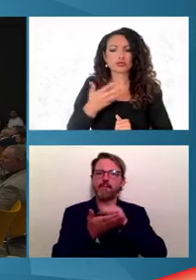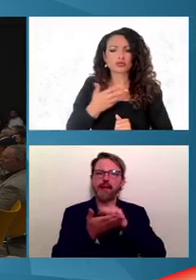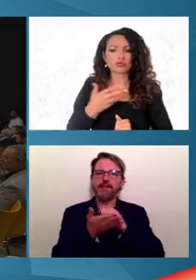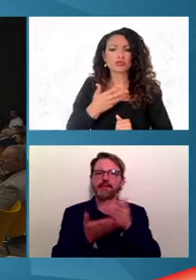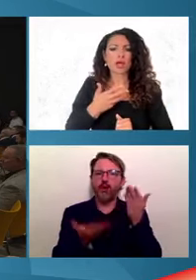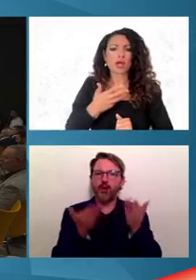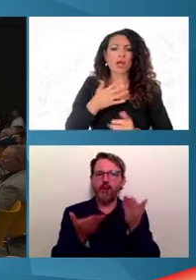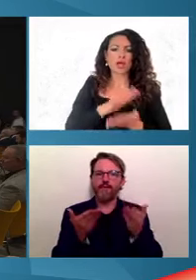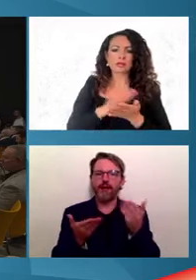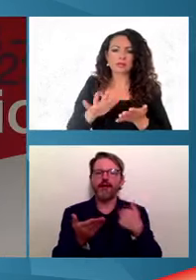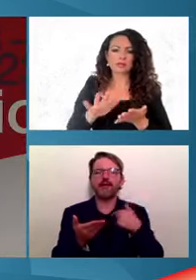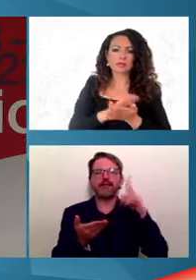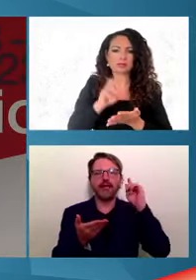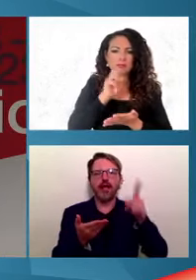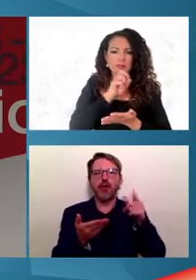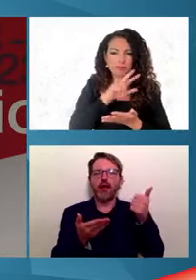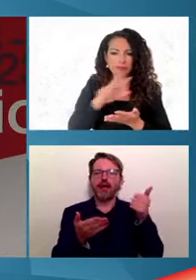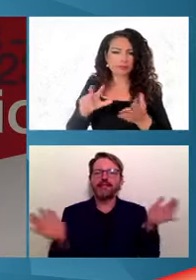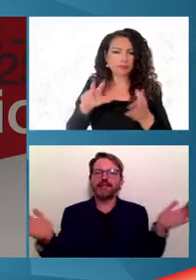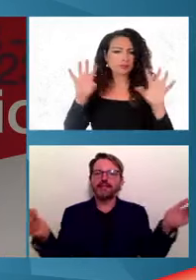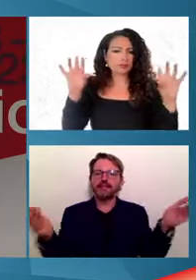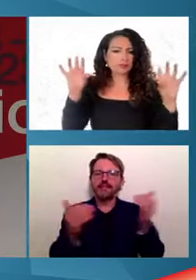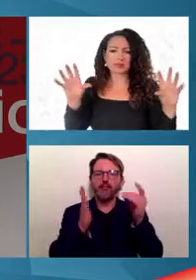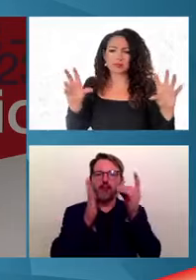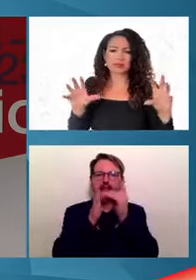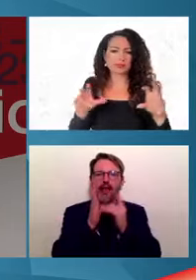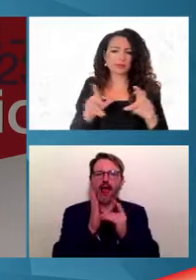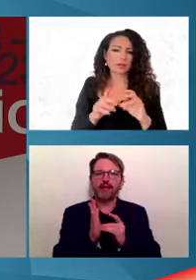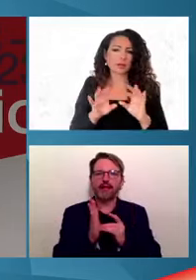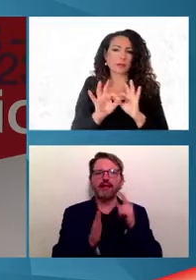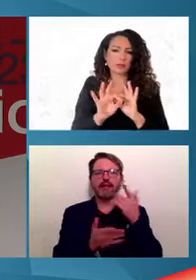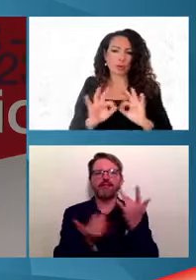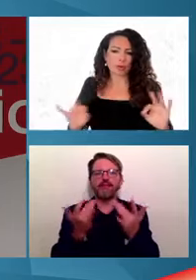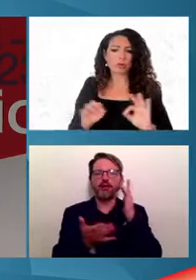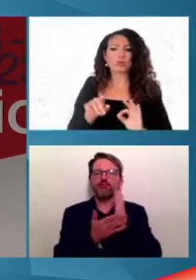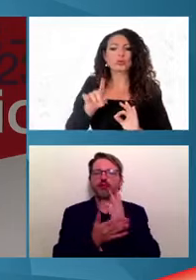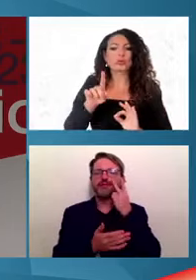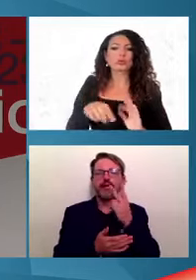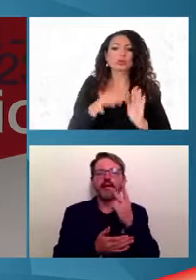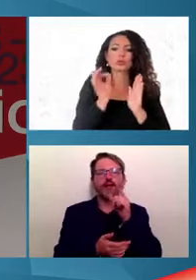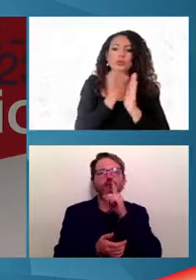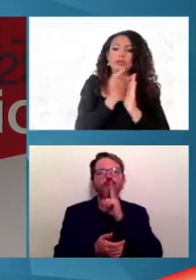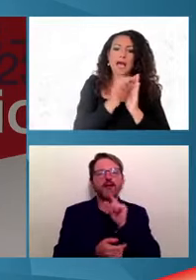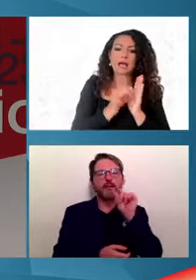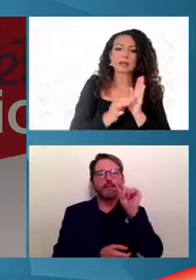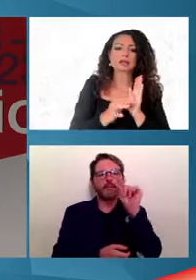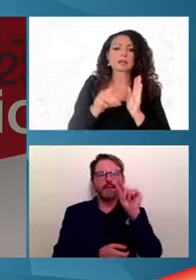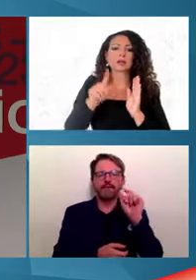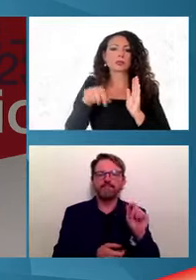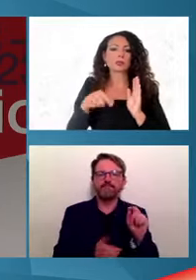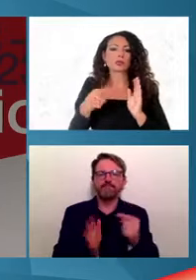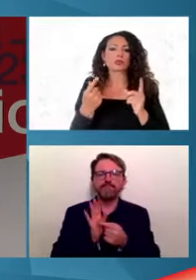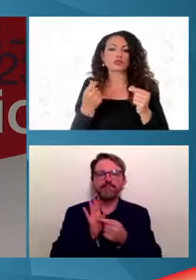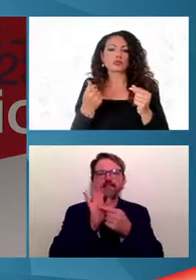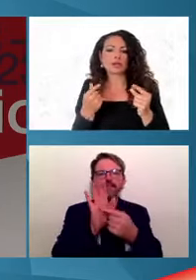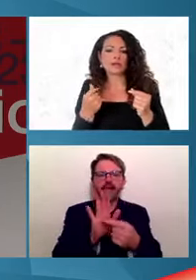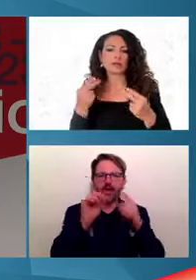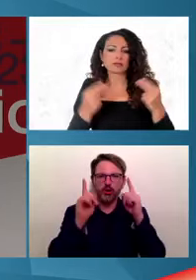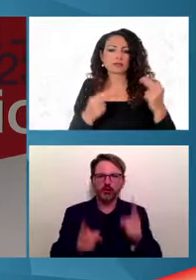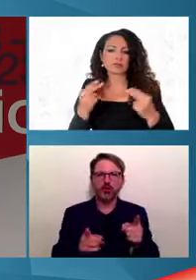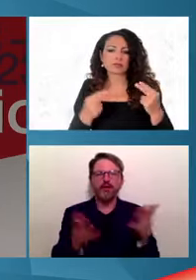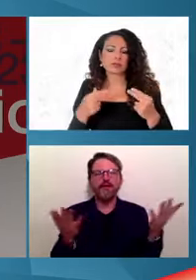auch eingangs hier gesehen, vielleicht, die nur ansatzweise vermitteln können, welche Themen,